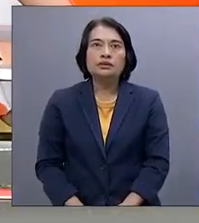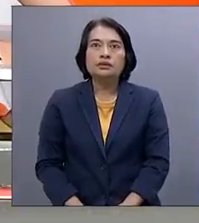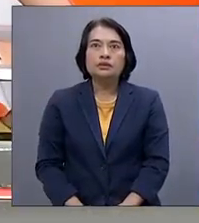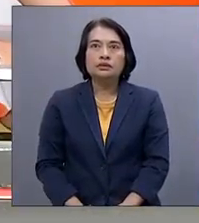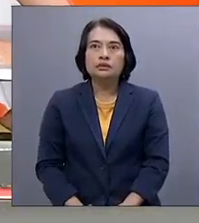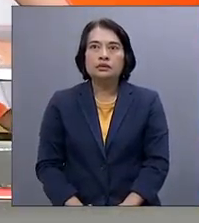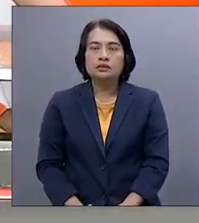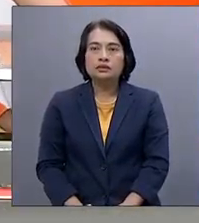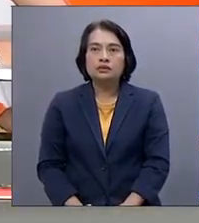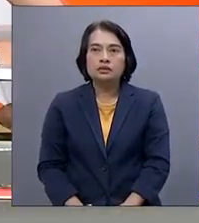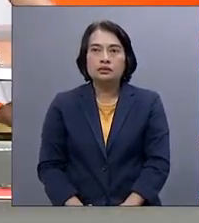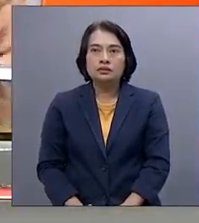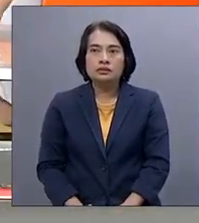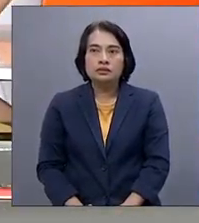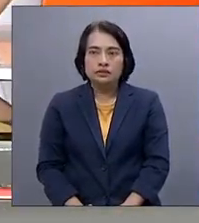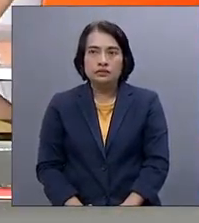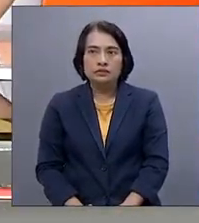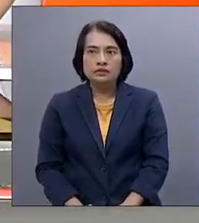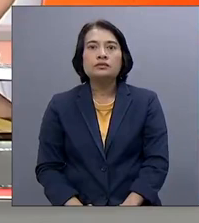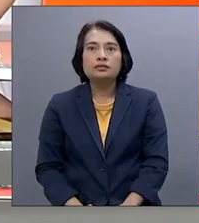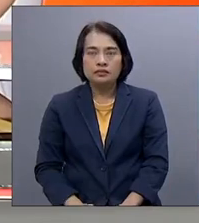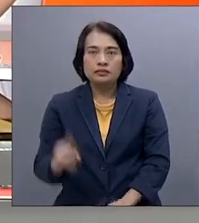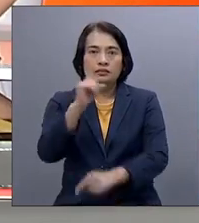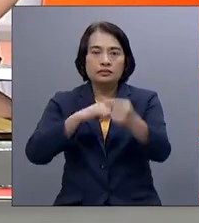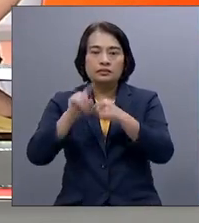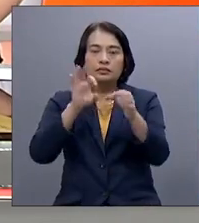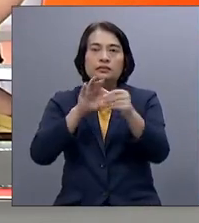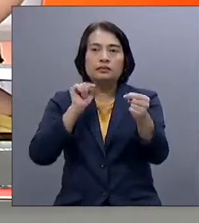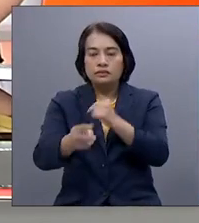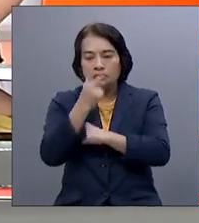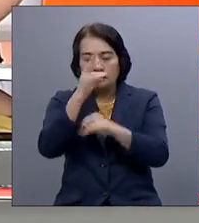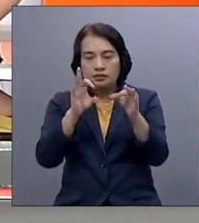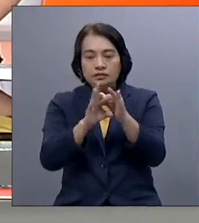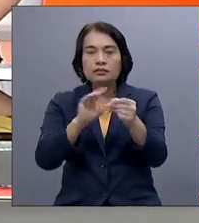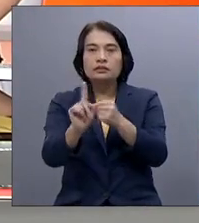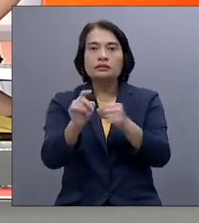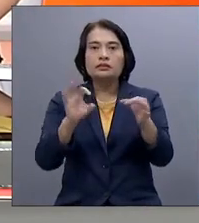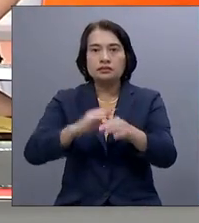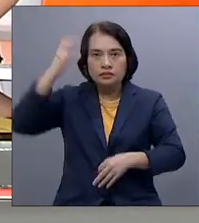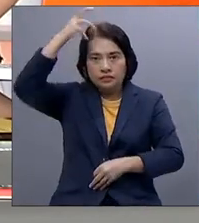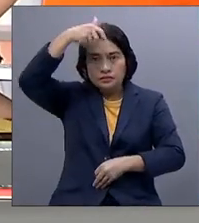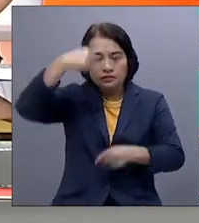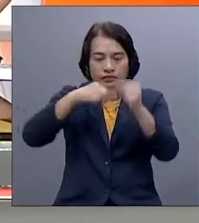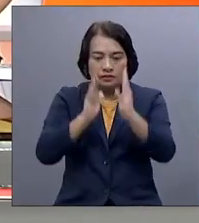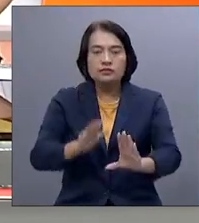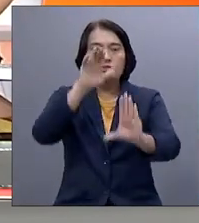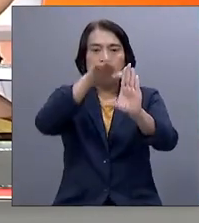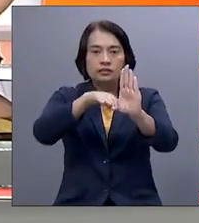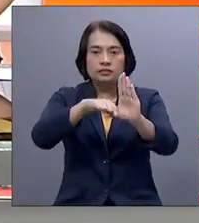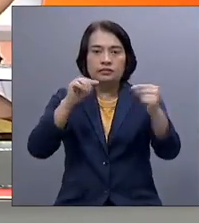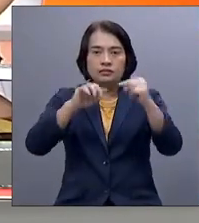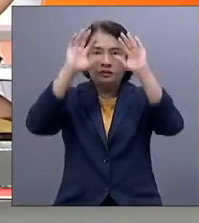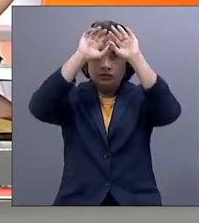ข่าวใหญ่ในช่วงสุดสัปดาห์ที่ผ่านมาเห็นจะหนีไม่พ้นเหตุการณ์ที่โดนัลด์ทรัมป์ผู้สมัครชิงเก้าอี้ประธานาธิ